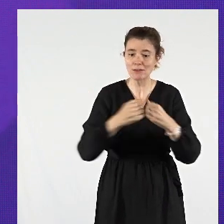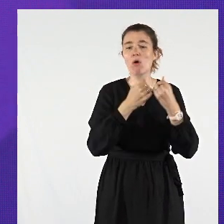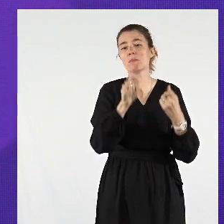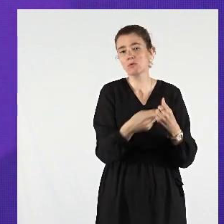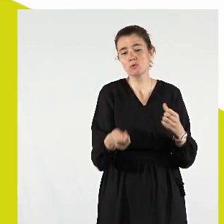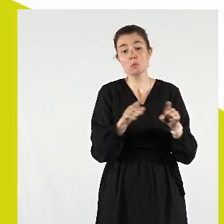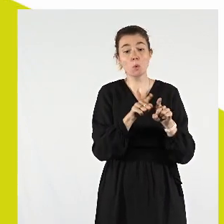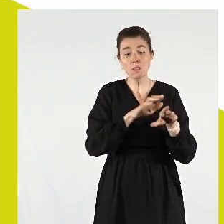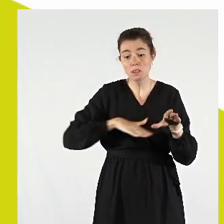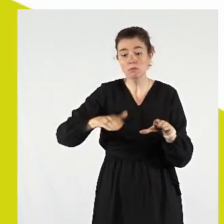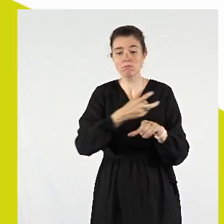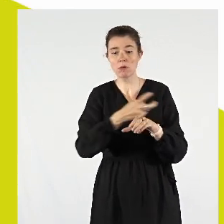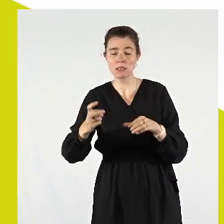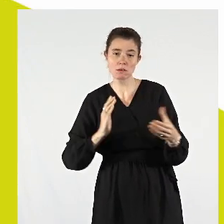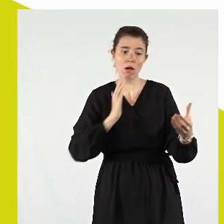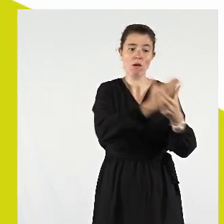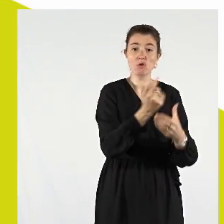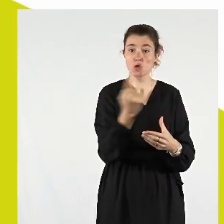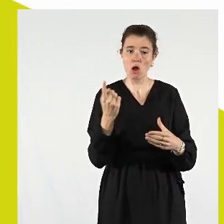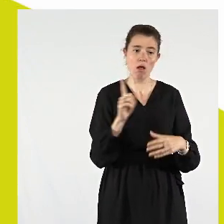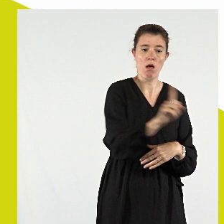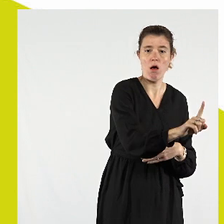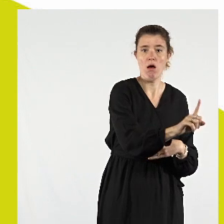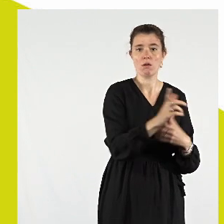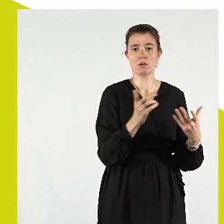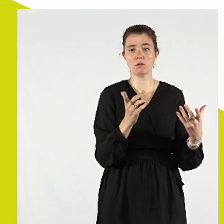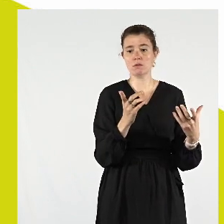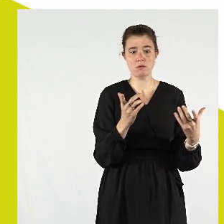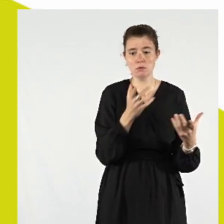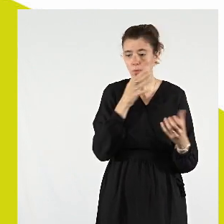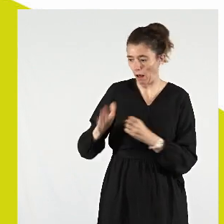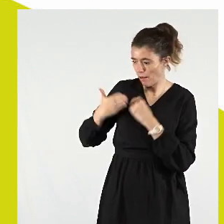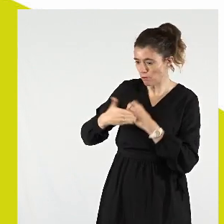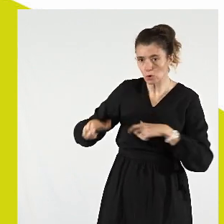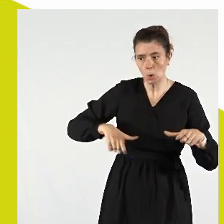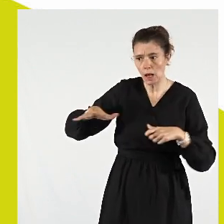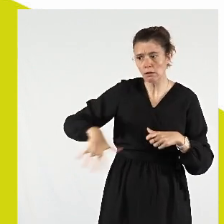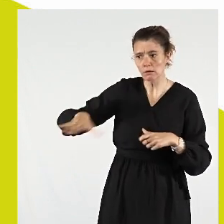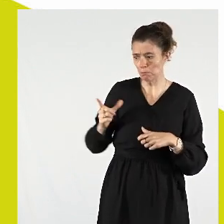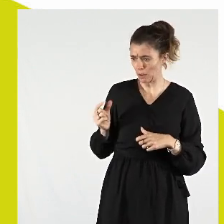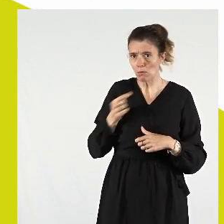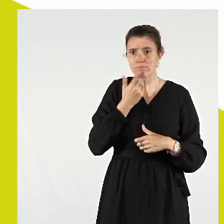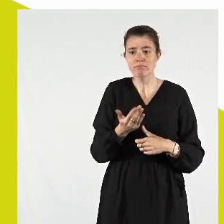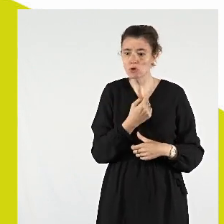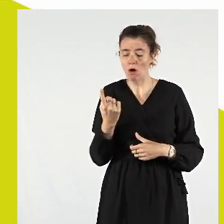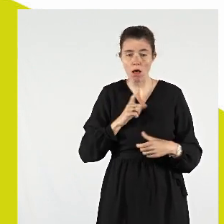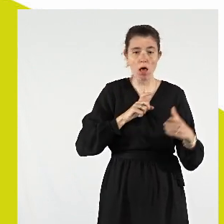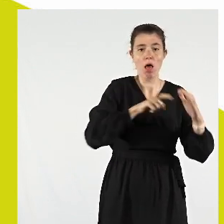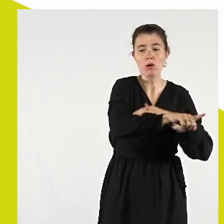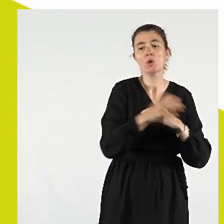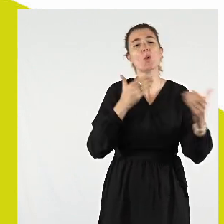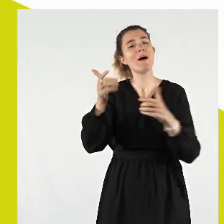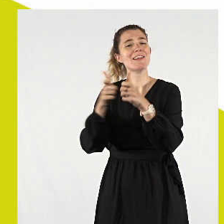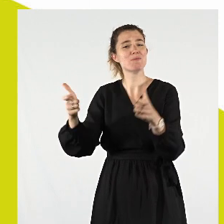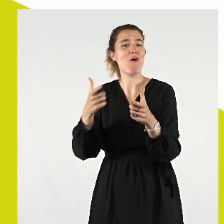d'une intervention isolée à domicile, sans la possibilité de se faire aider par un collègue, de travailler en binôme, comme cela peut l'être en établissement. Puis il y a